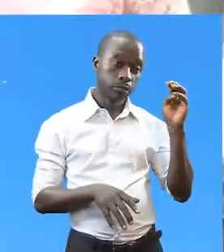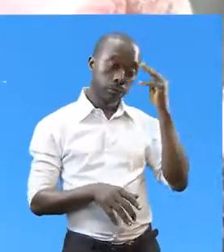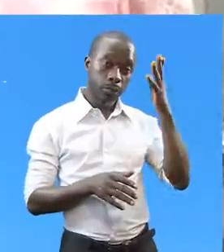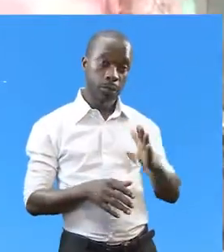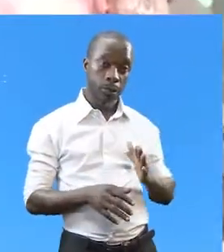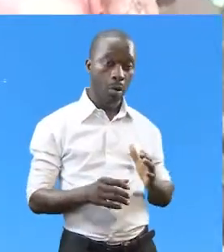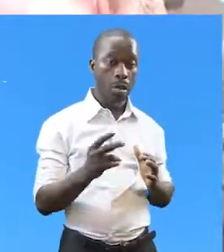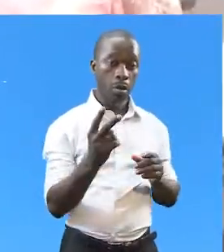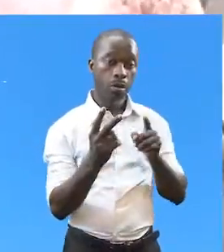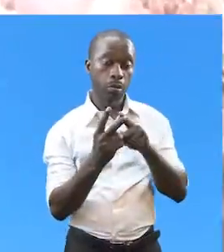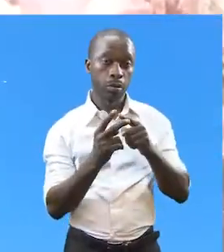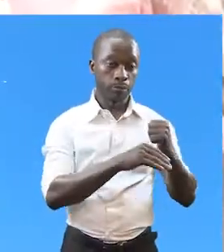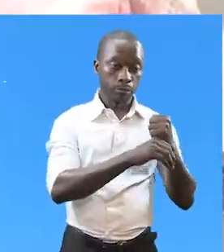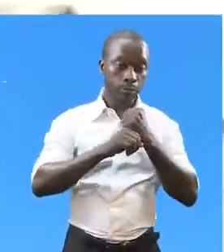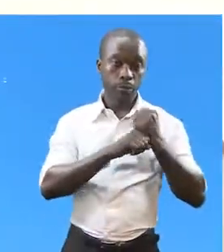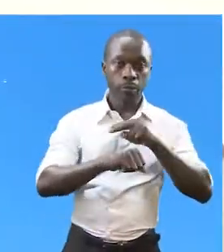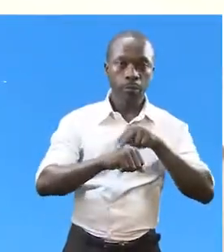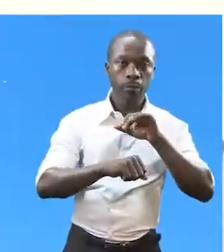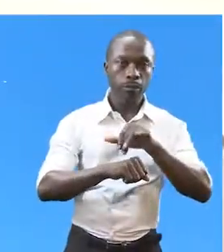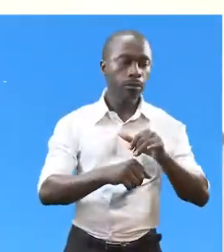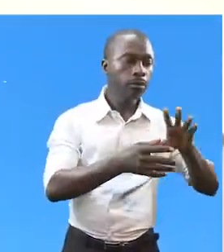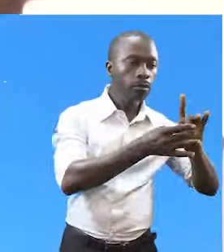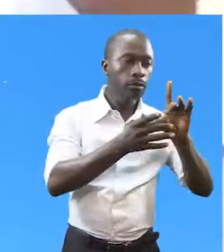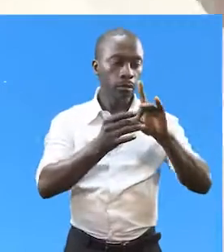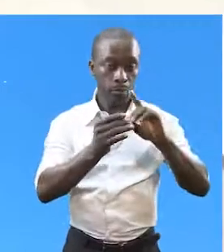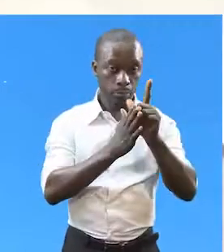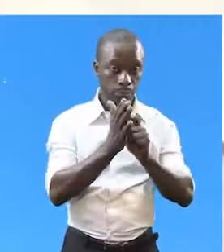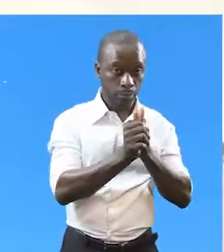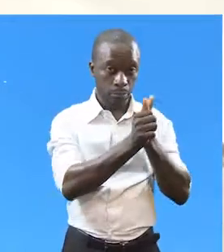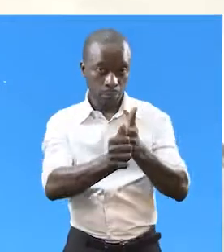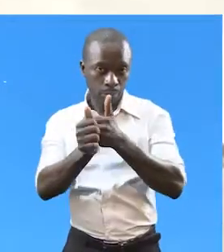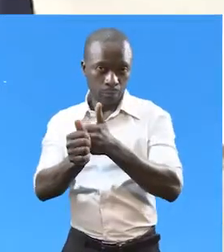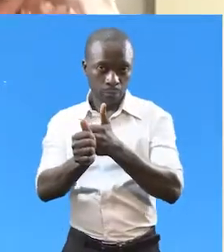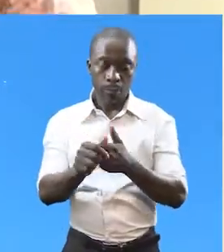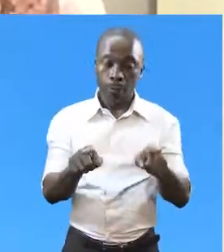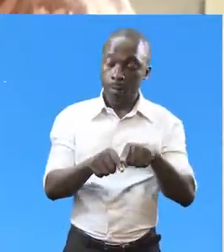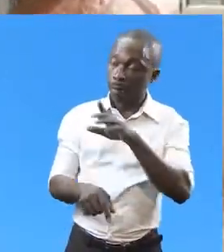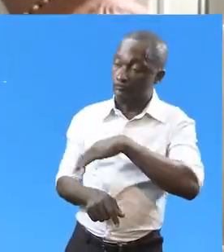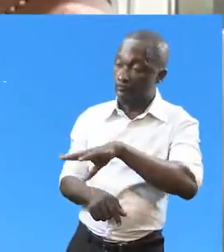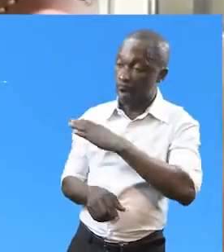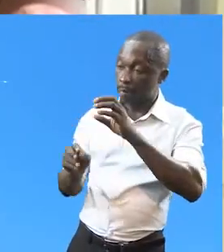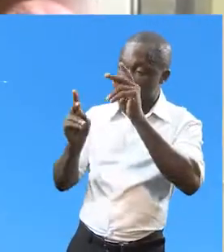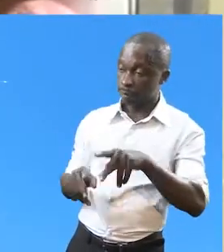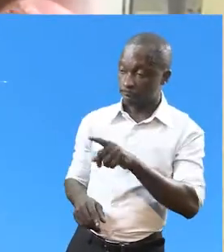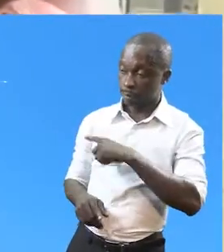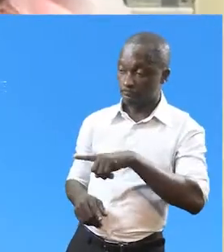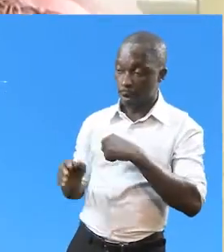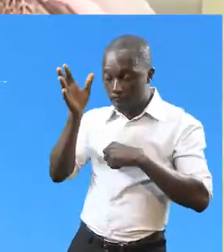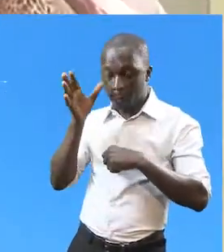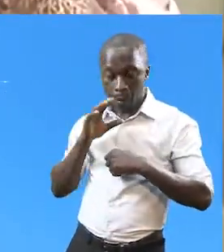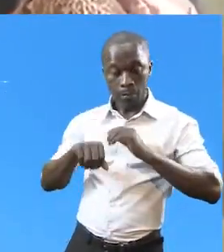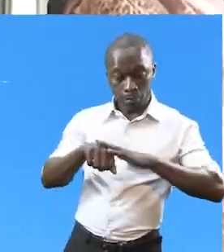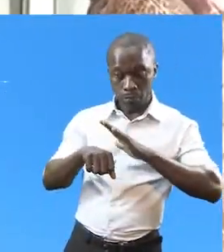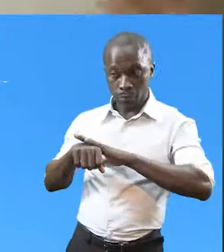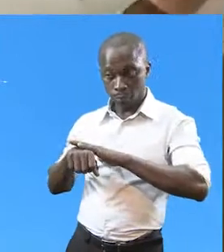nationale, vient d'opérer une sortie à l'endroit de la communauté éducative ainsi qu'aux parents d'élèves. Pauline Nalova-Yonga rappelle aux